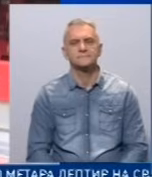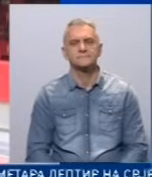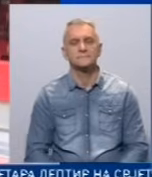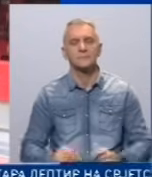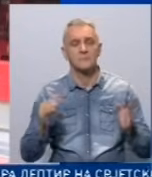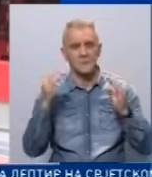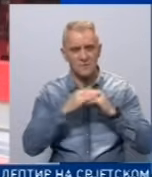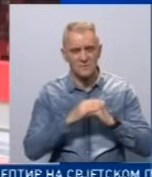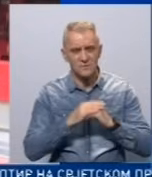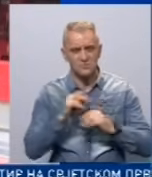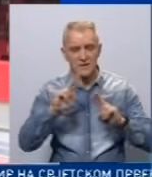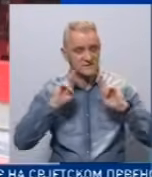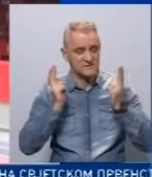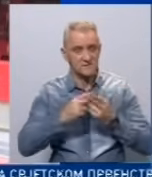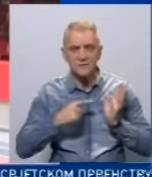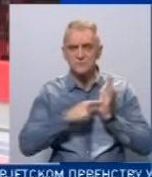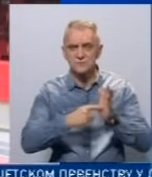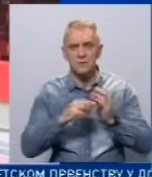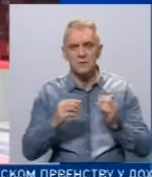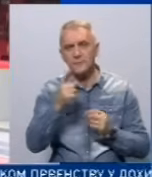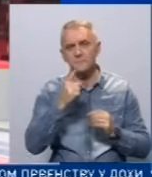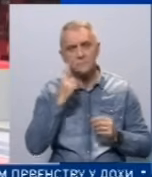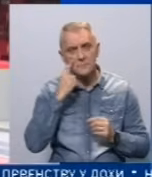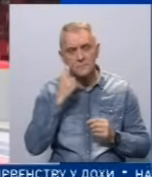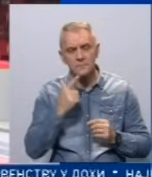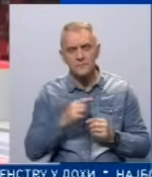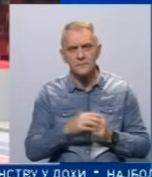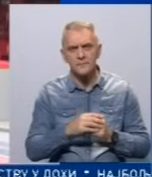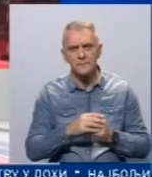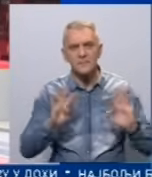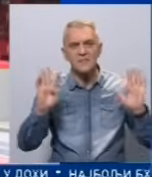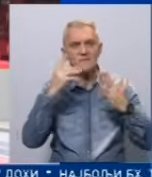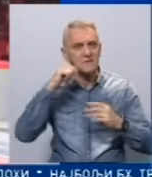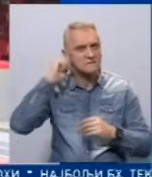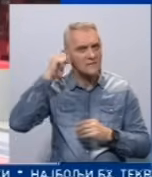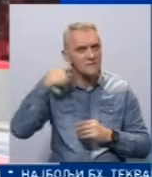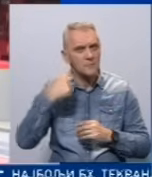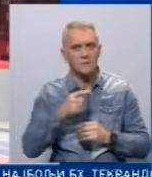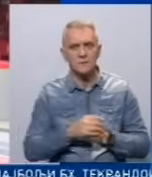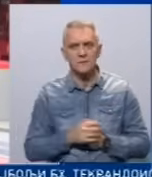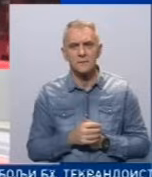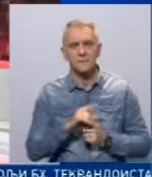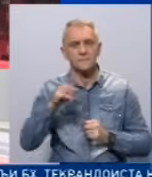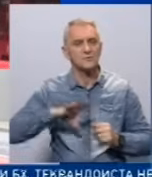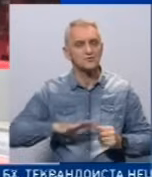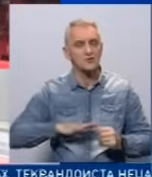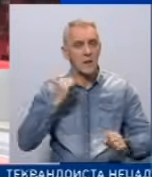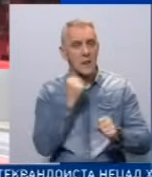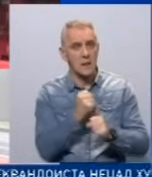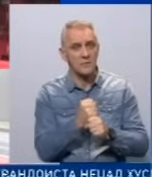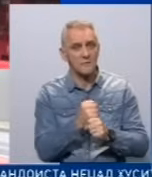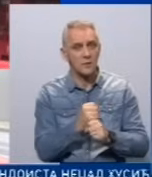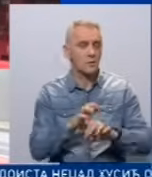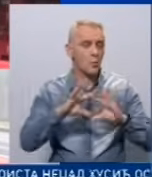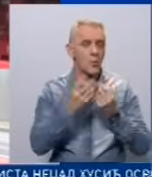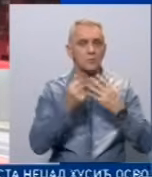Čari svjetkovine svjetske premijere na Berlinalu okusit će protagonisti 19 filmova, od toga su žene režirale ili korežirale